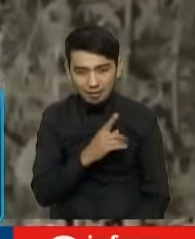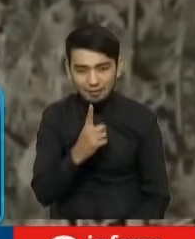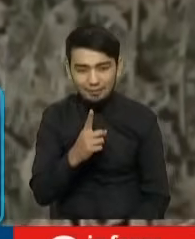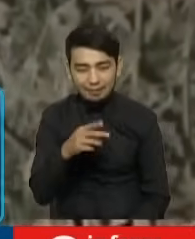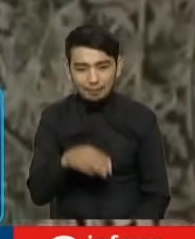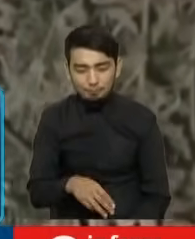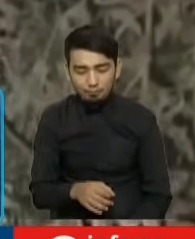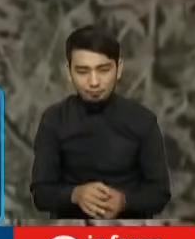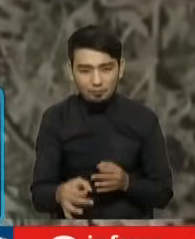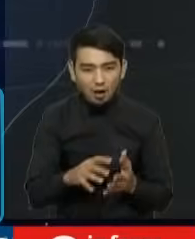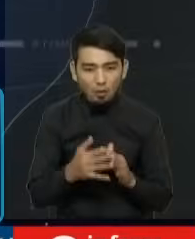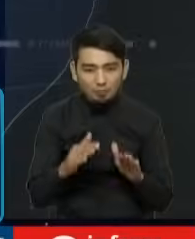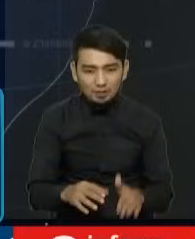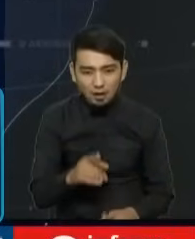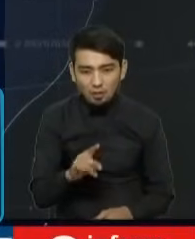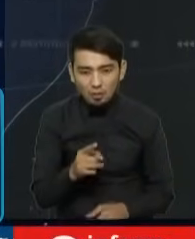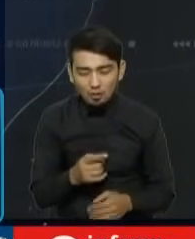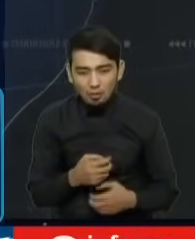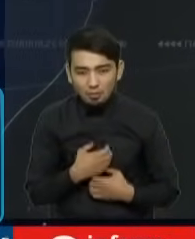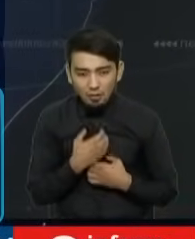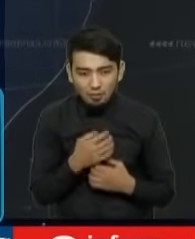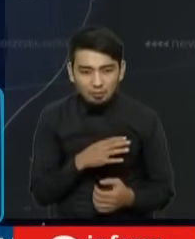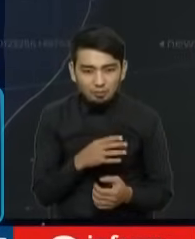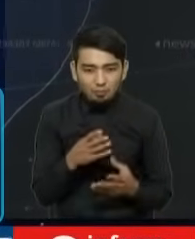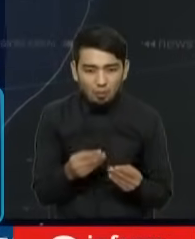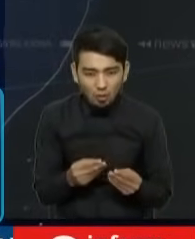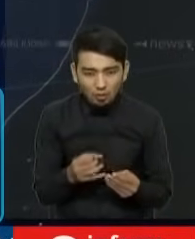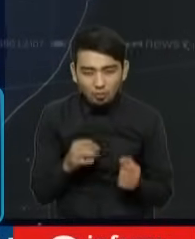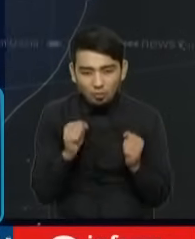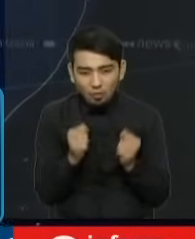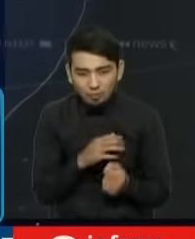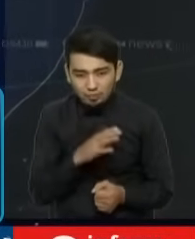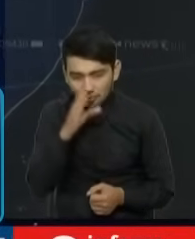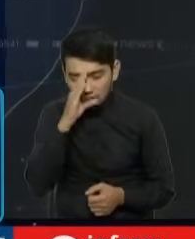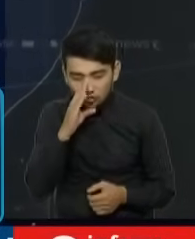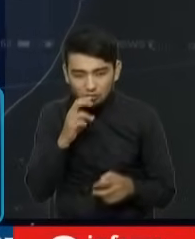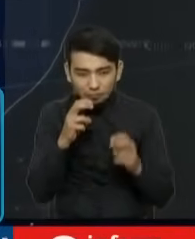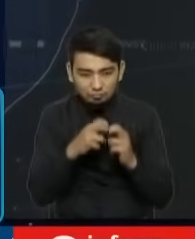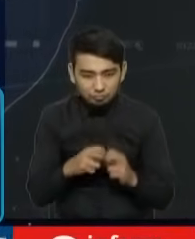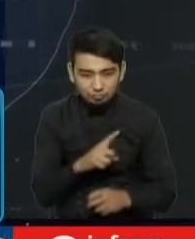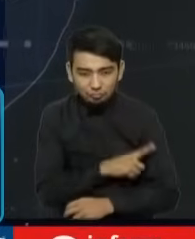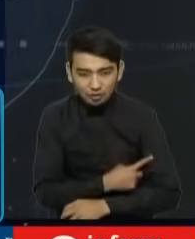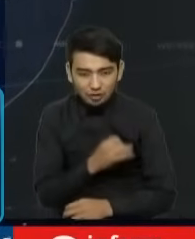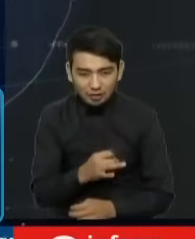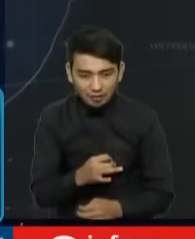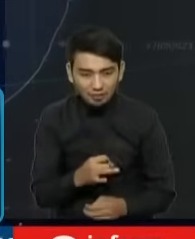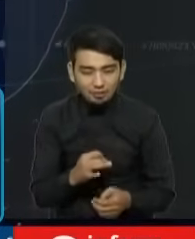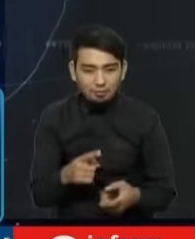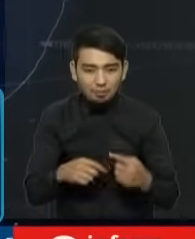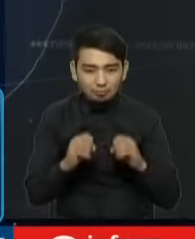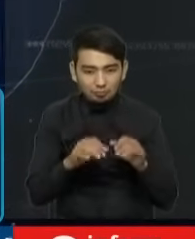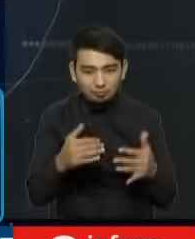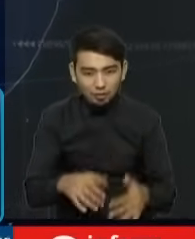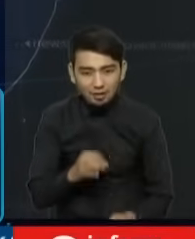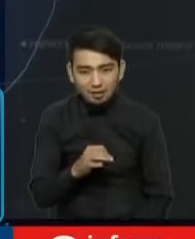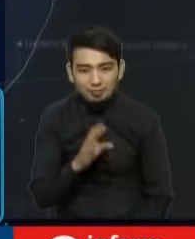от села. Ребенок был испуганный, мокрый и замерзший. Мальчика осмотрели врачи и вернули матери. Ей потребовалась помощь